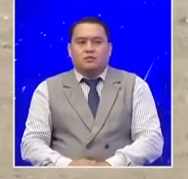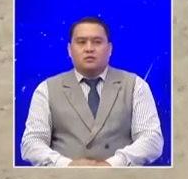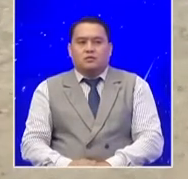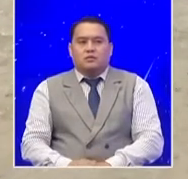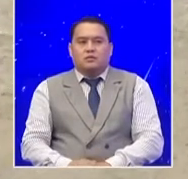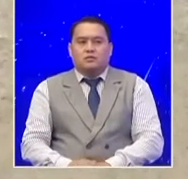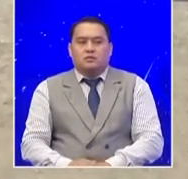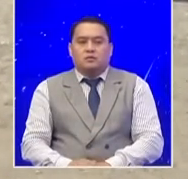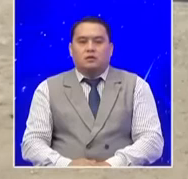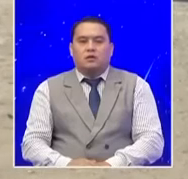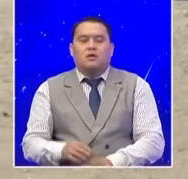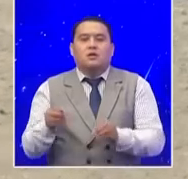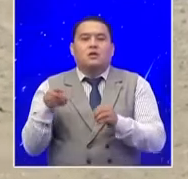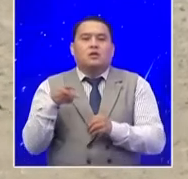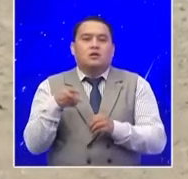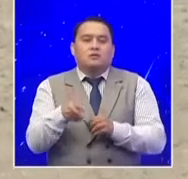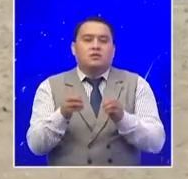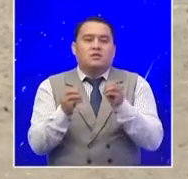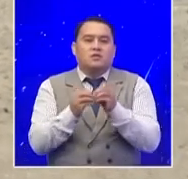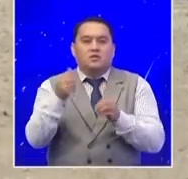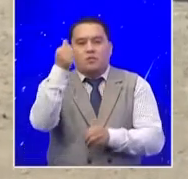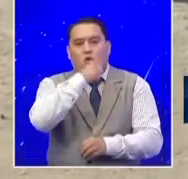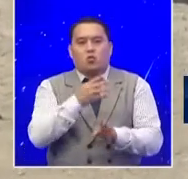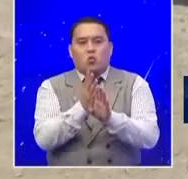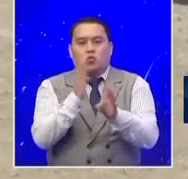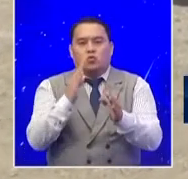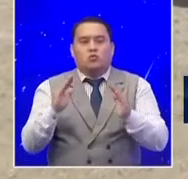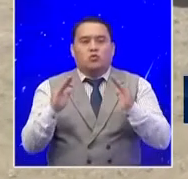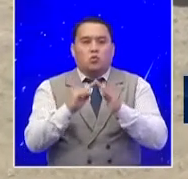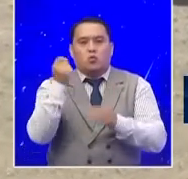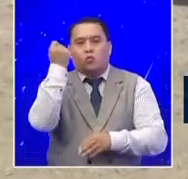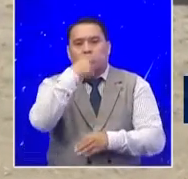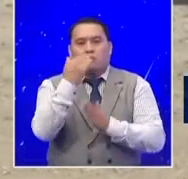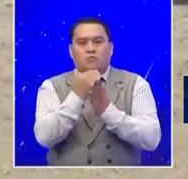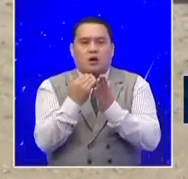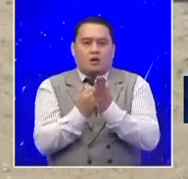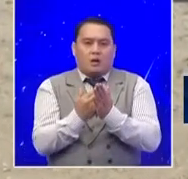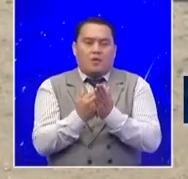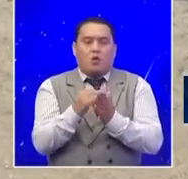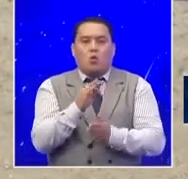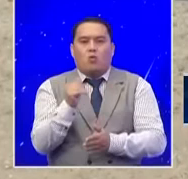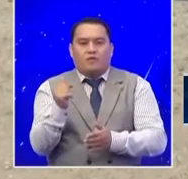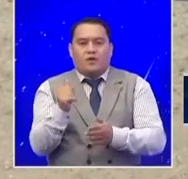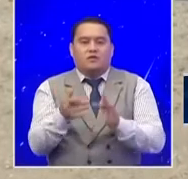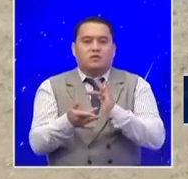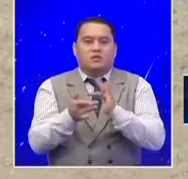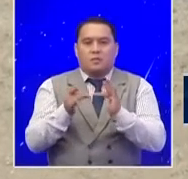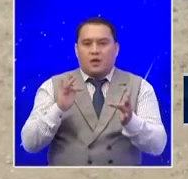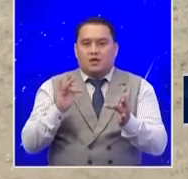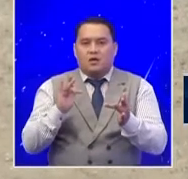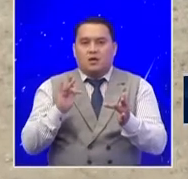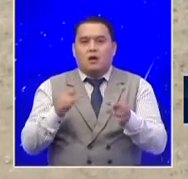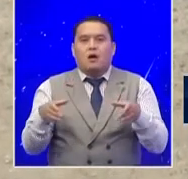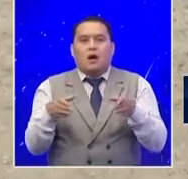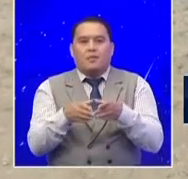воспользовалась. С 2010 года стою в очереди на жилье. Узнала о программе «Шанарак» на официальном сайте «Жилстрой Сбербанка».